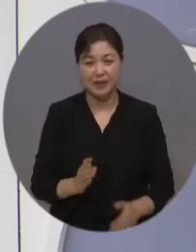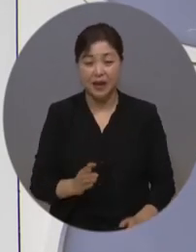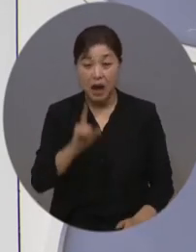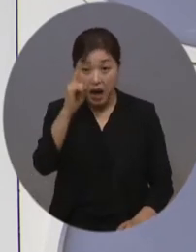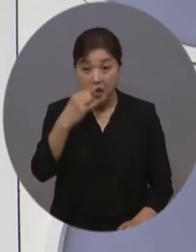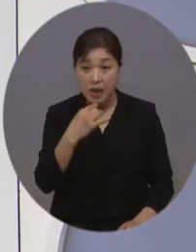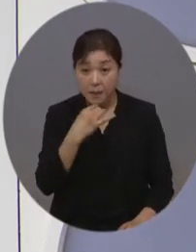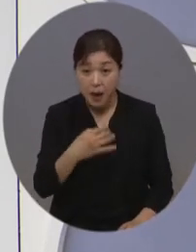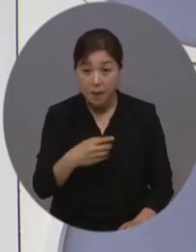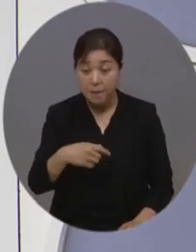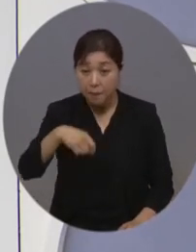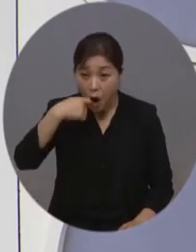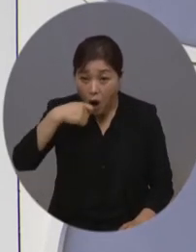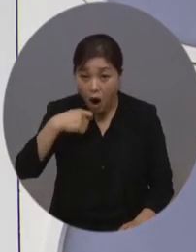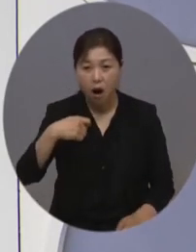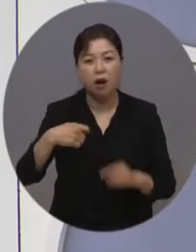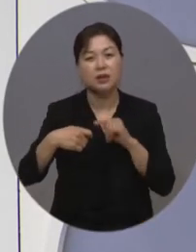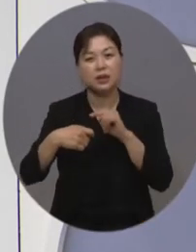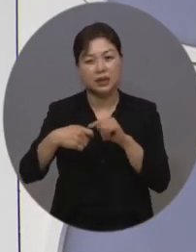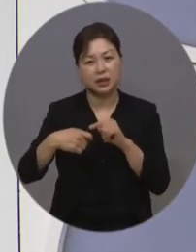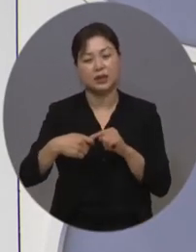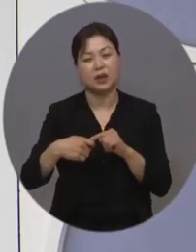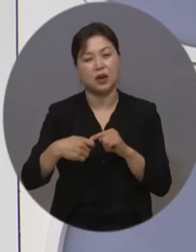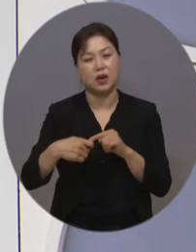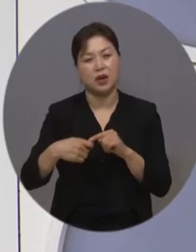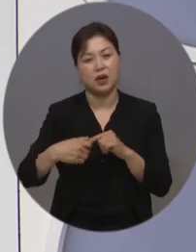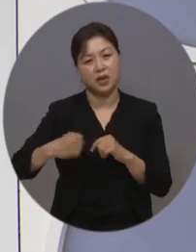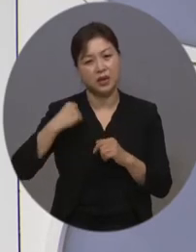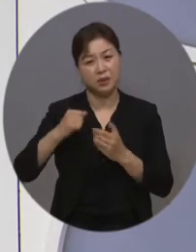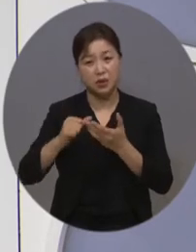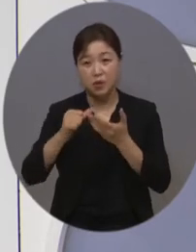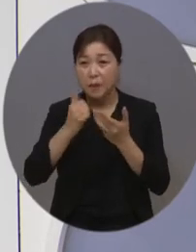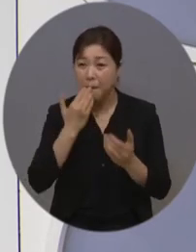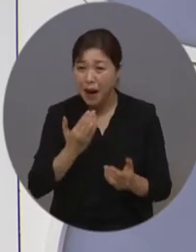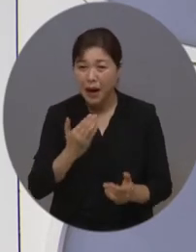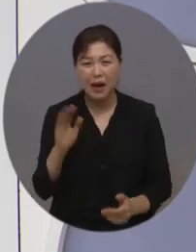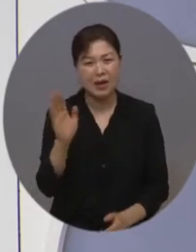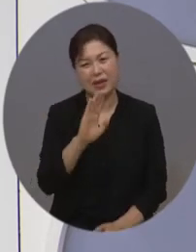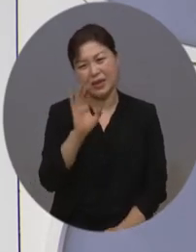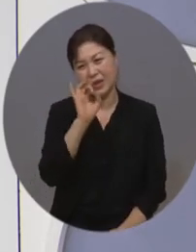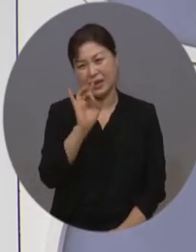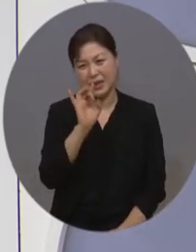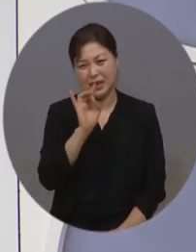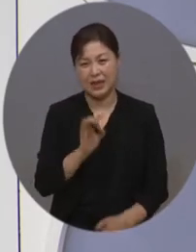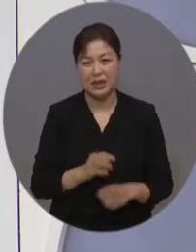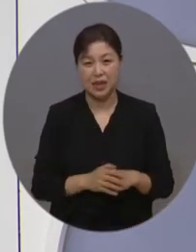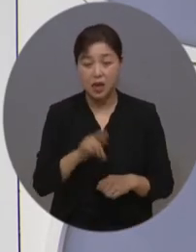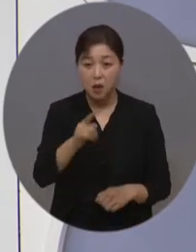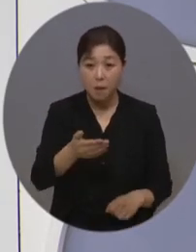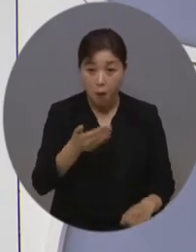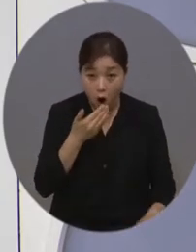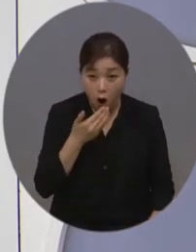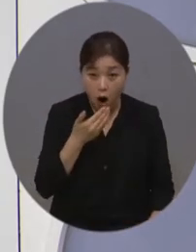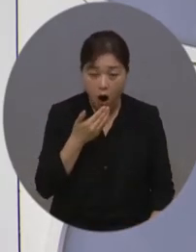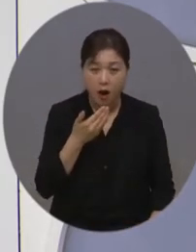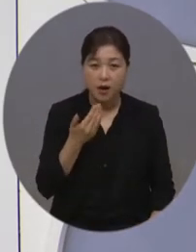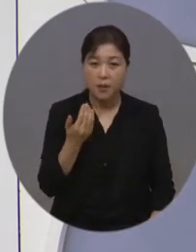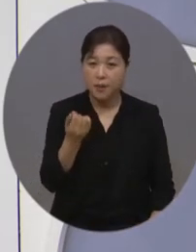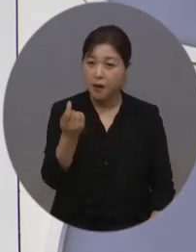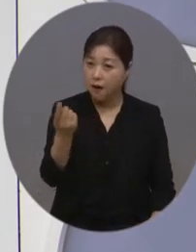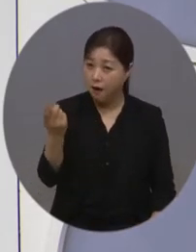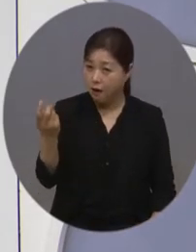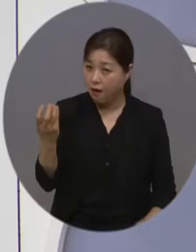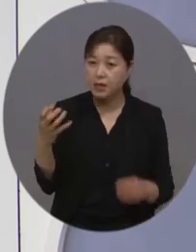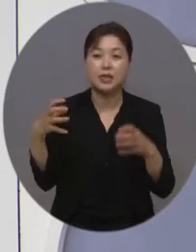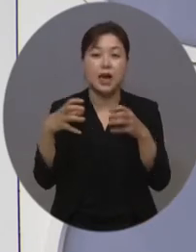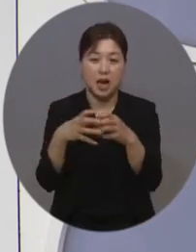먹는다고 면역력이 좋아지지는 절대로 않습니다. 좋다 그래도 그럼 그걸 먹되 이제 몇 가지를 조합을